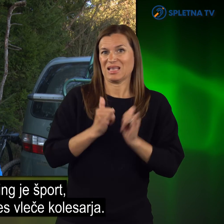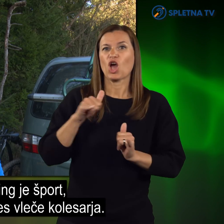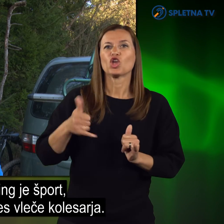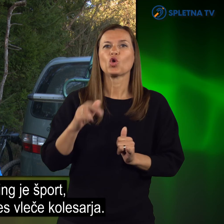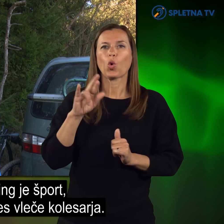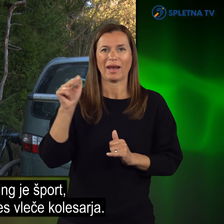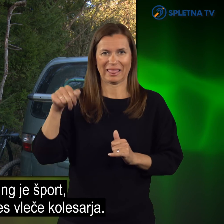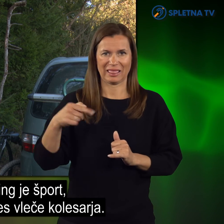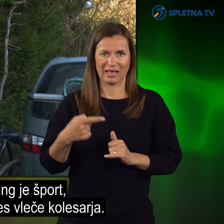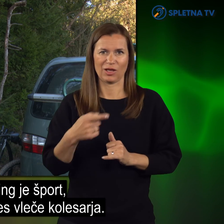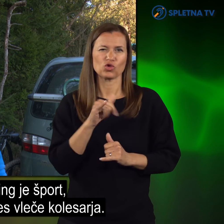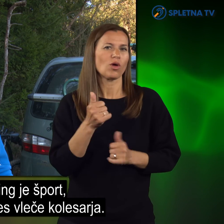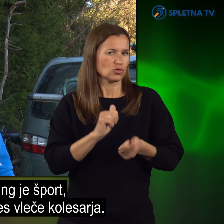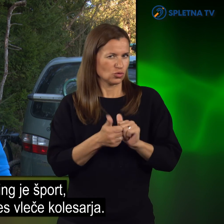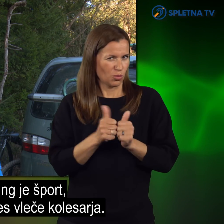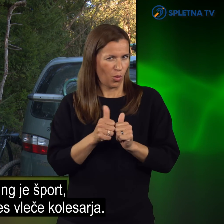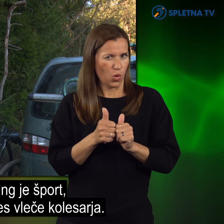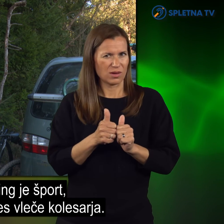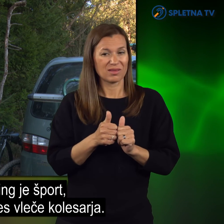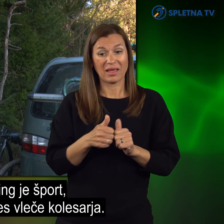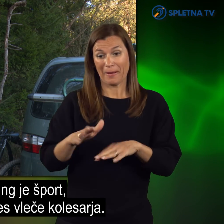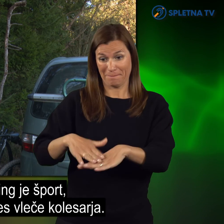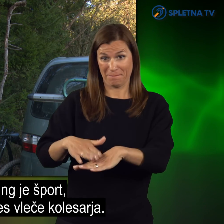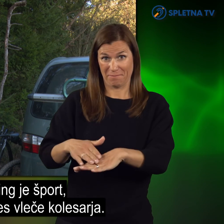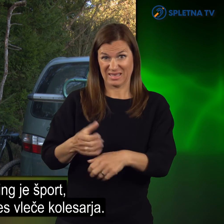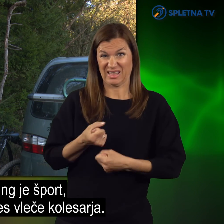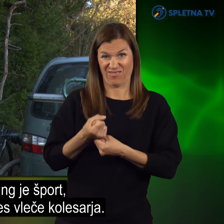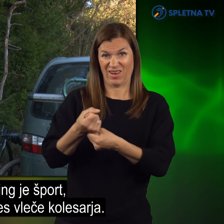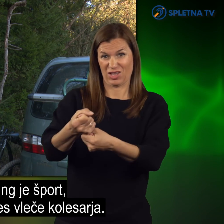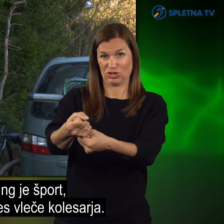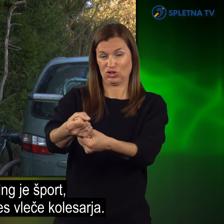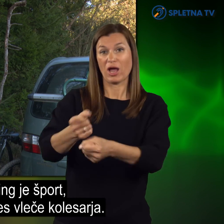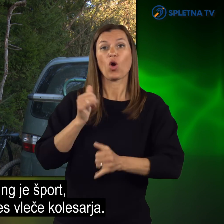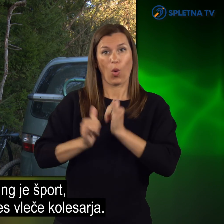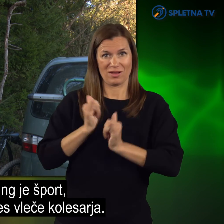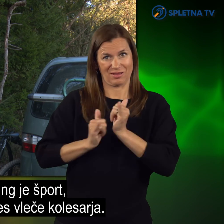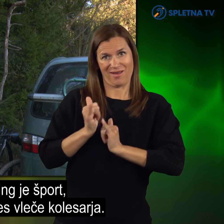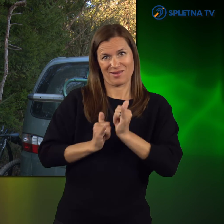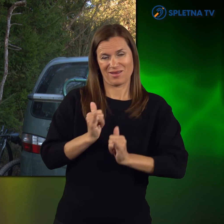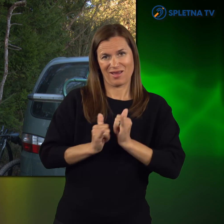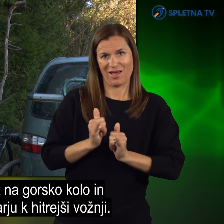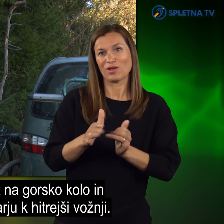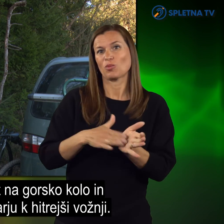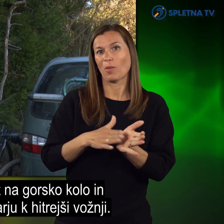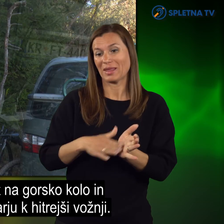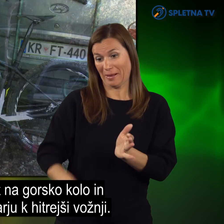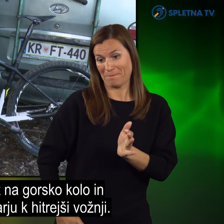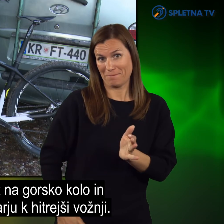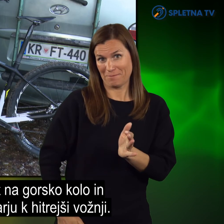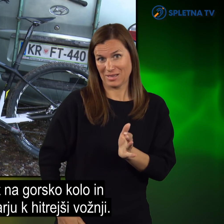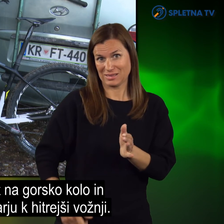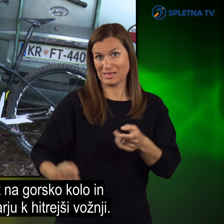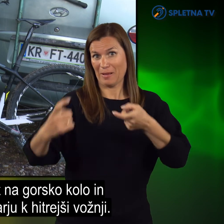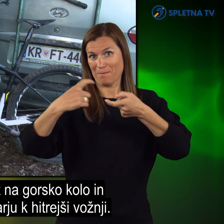Bikejoring je šport, kjer vlečni pes vleče kolesarja, se pravi, kuža